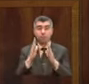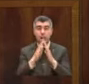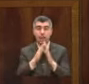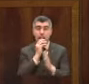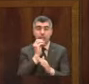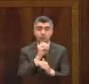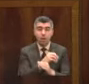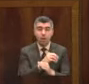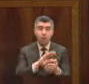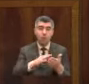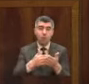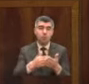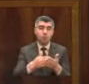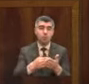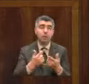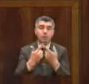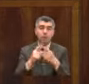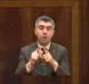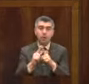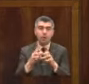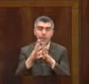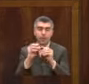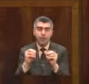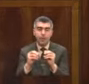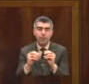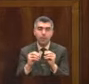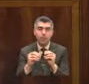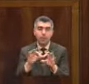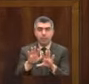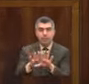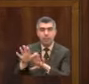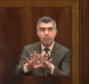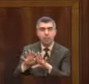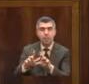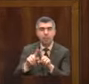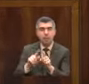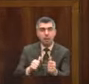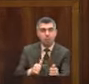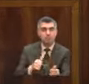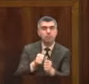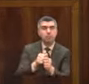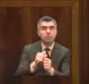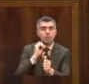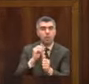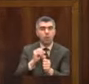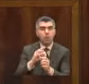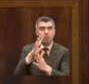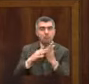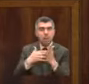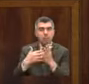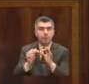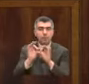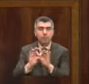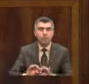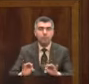زال مطبوعاً بالارتجالية في غياب تدابير مواكبة كفيلة بتنزيل البرنامج الوطني للنفايات المنزلية،